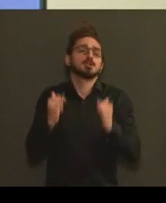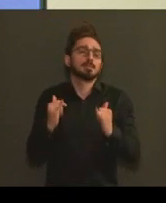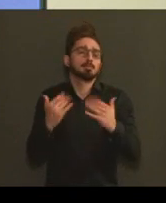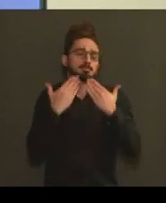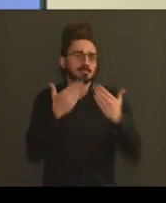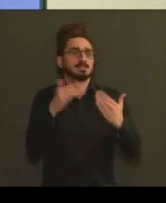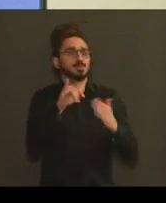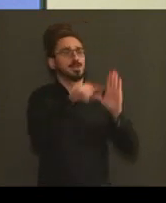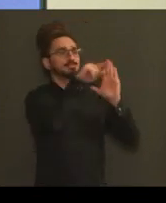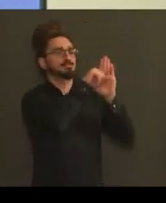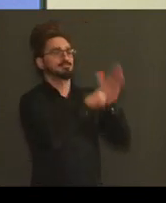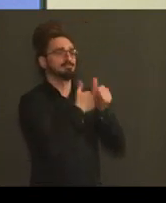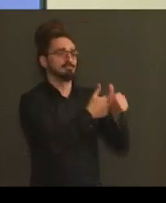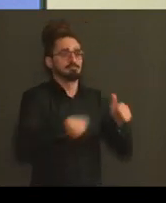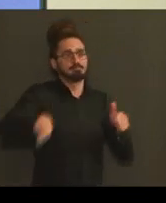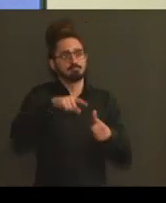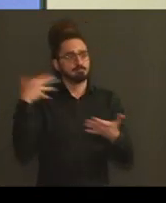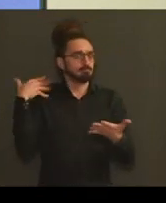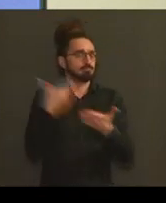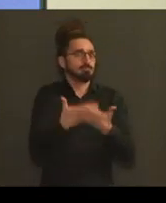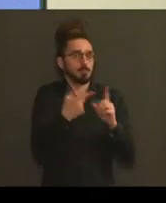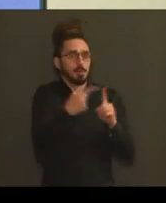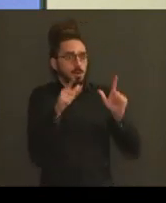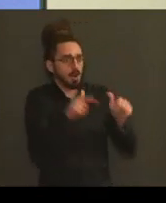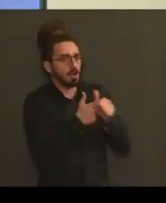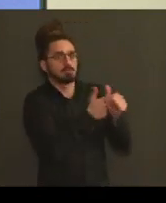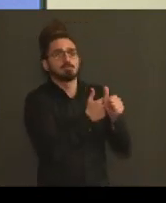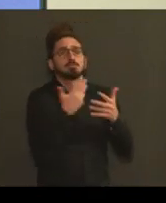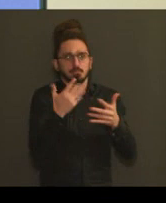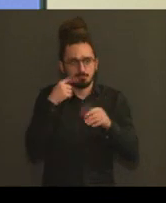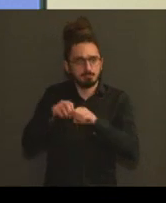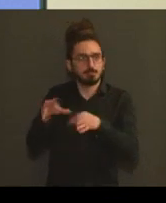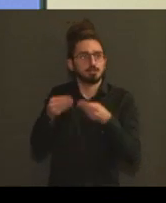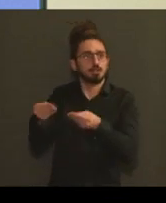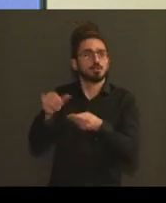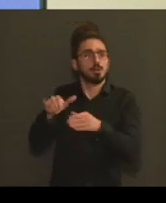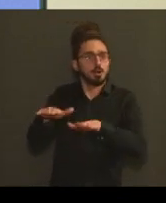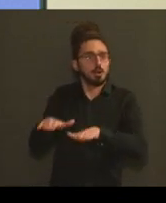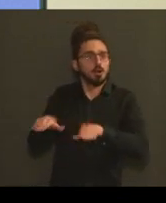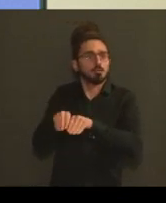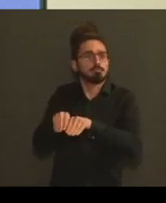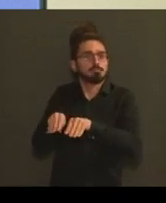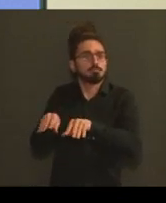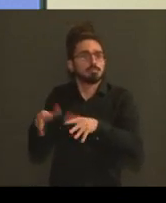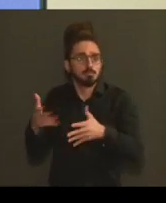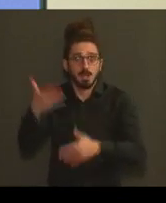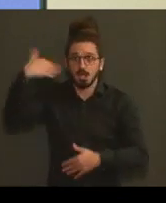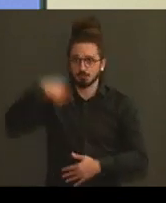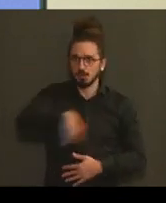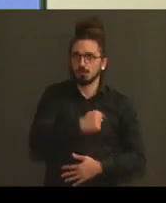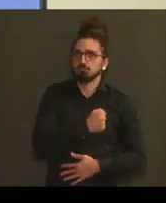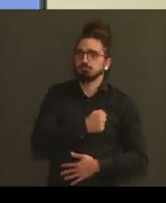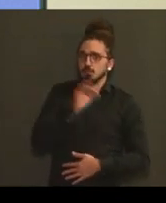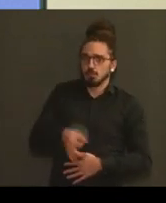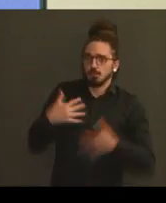que l'augmentation est relativement plus lente que celle que l'on avait craint, puisqu'on pensait déjà que ce variant pour fin